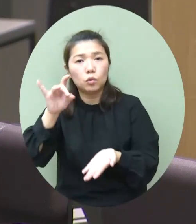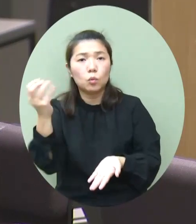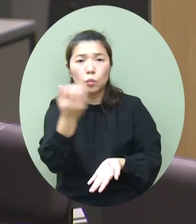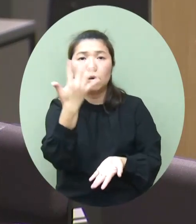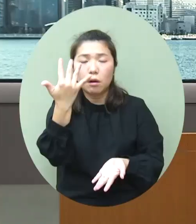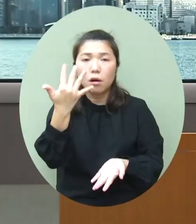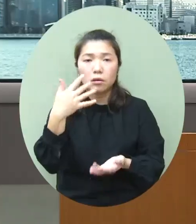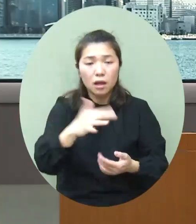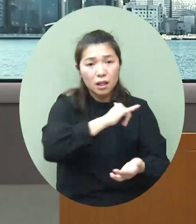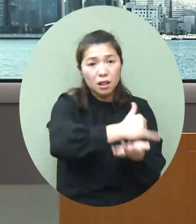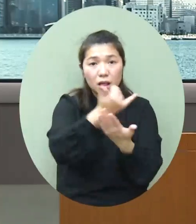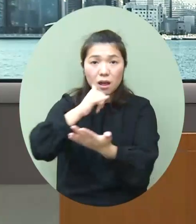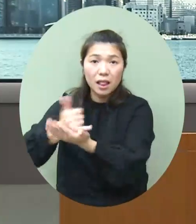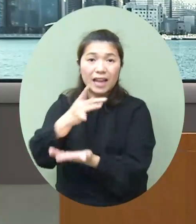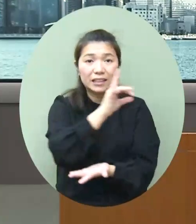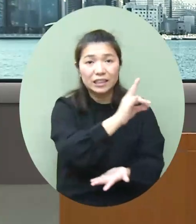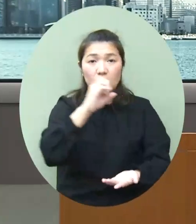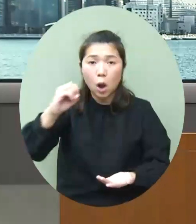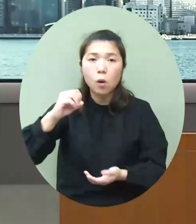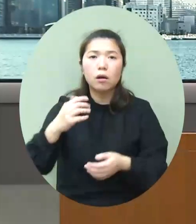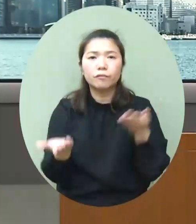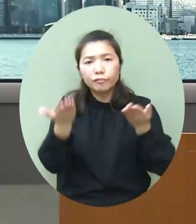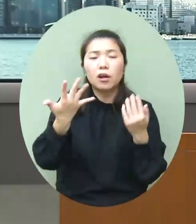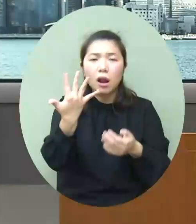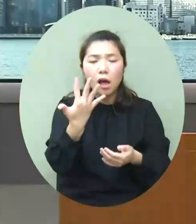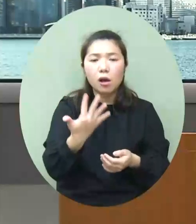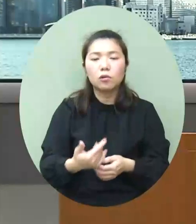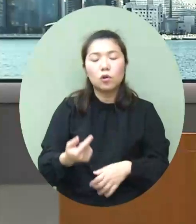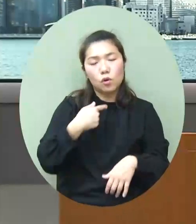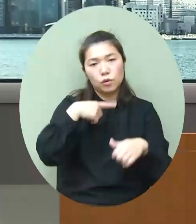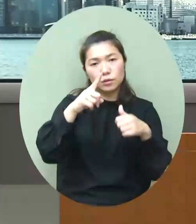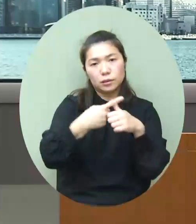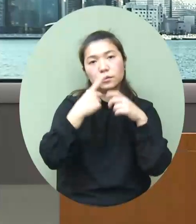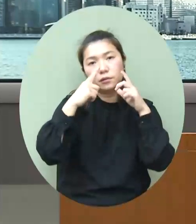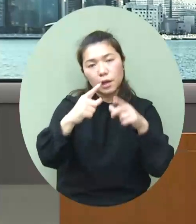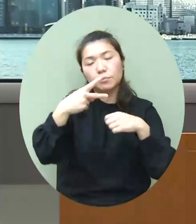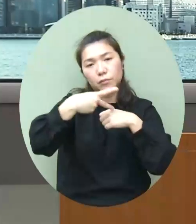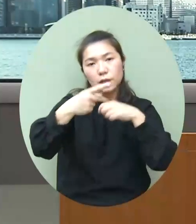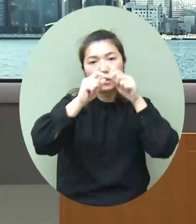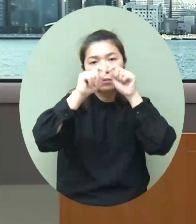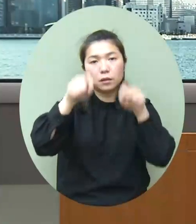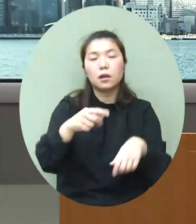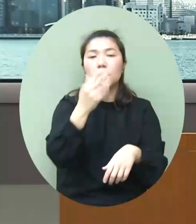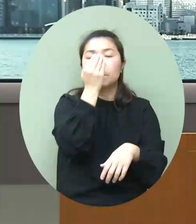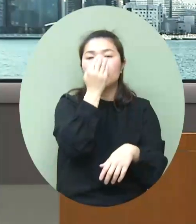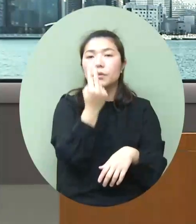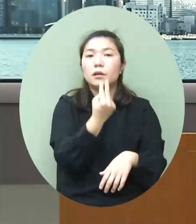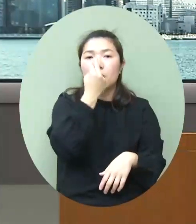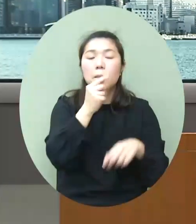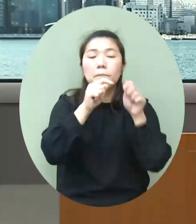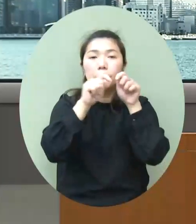别的死亡率有多少呢？我会先回答第二个提问，就是有关于氧气。